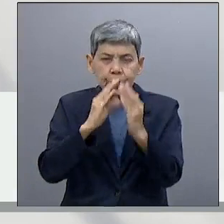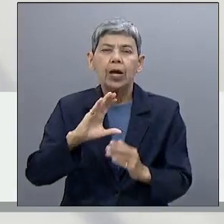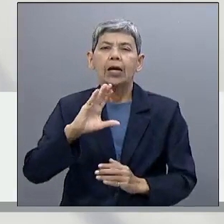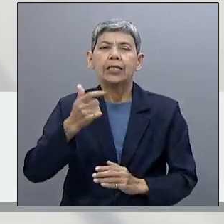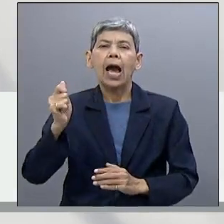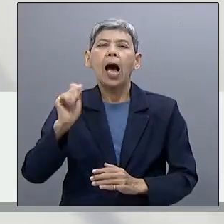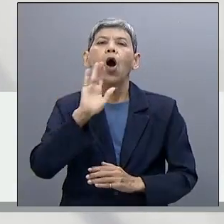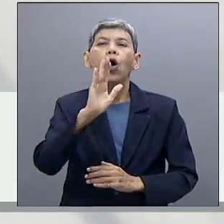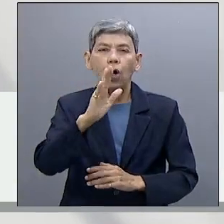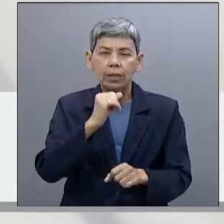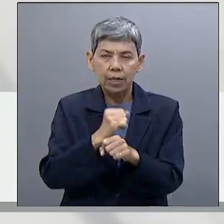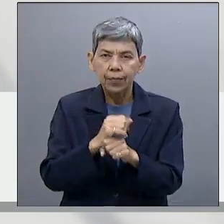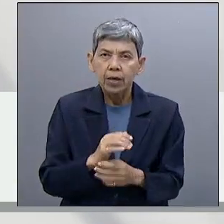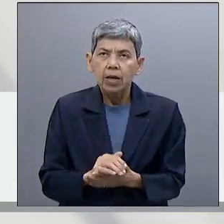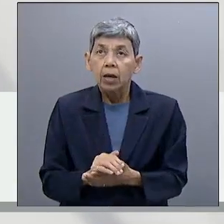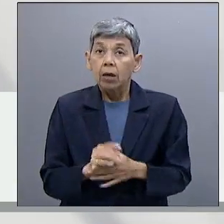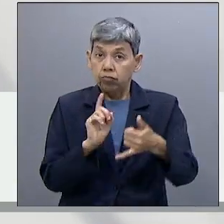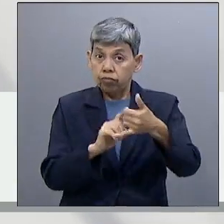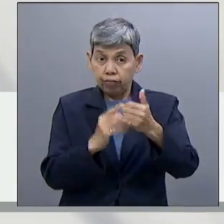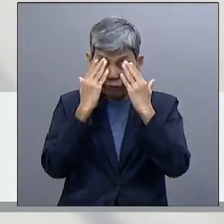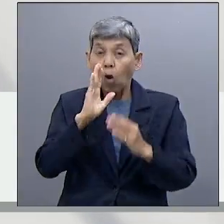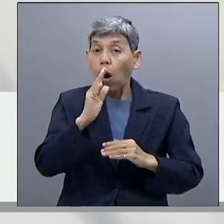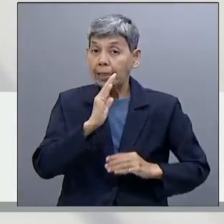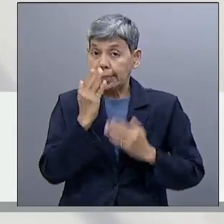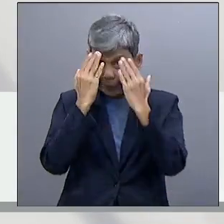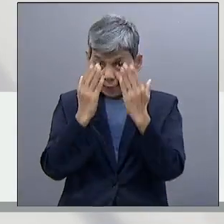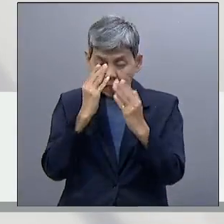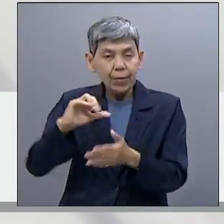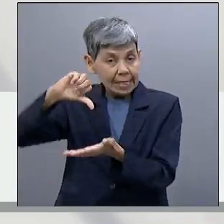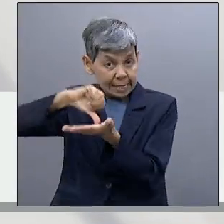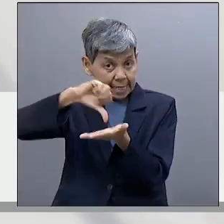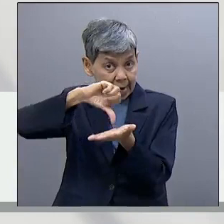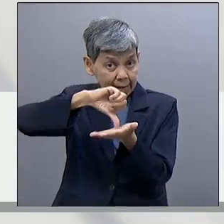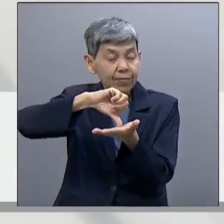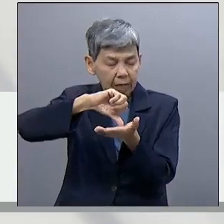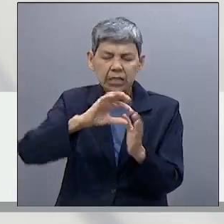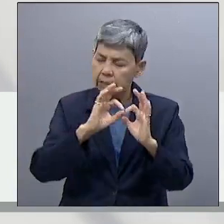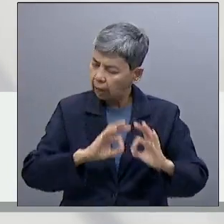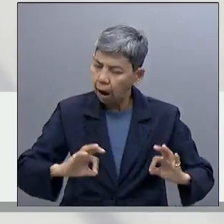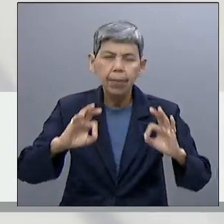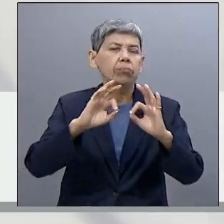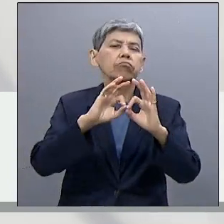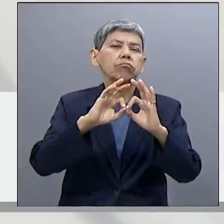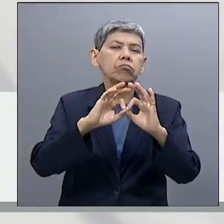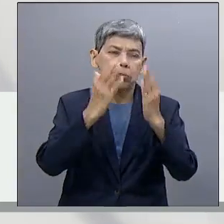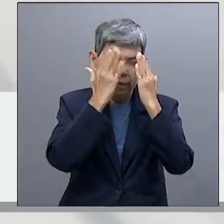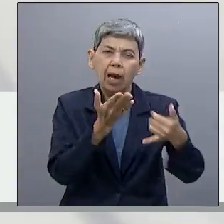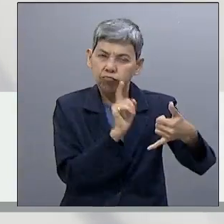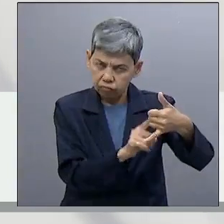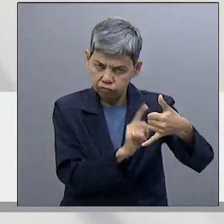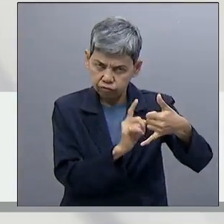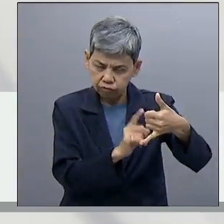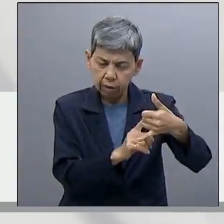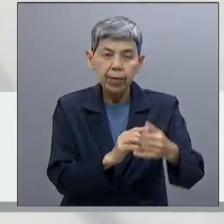างศาสนานิกายชีอะห์ซึ่งทางฝ่ายอิหร่านนี่ประเทศอิหร่านนี่ให้ความสำคัญเป็นอย่างมากเมื่อท่